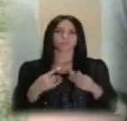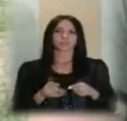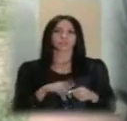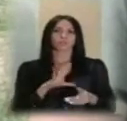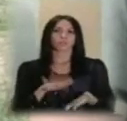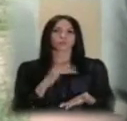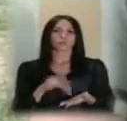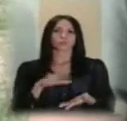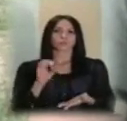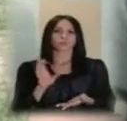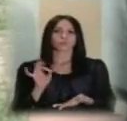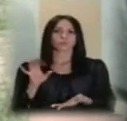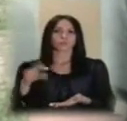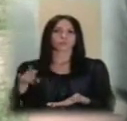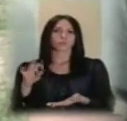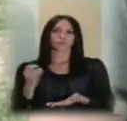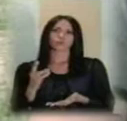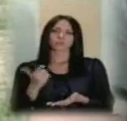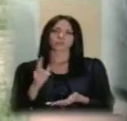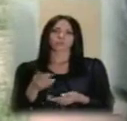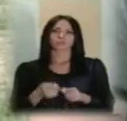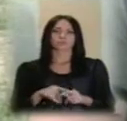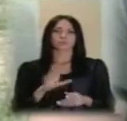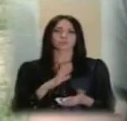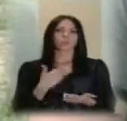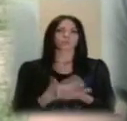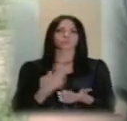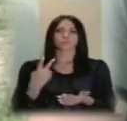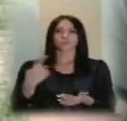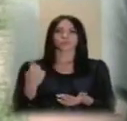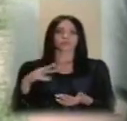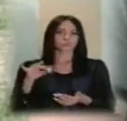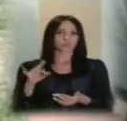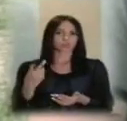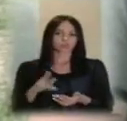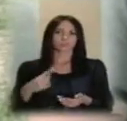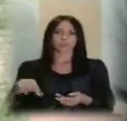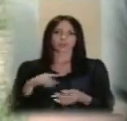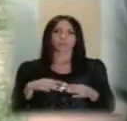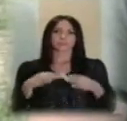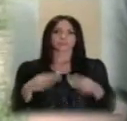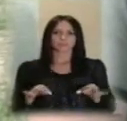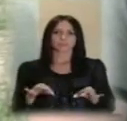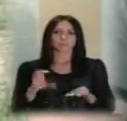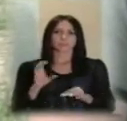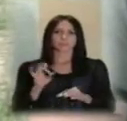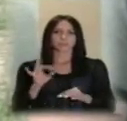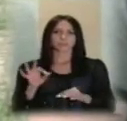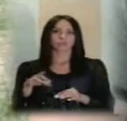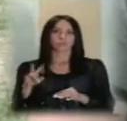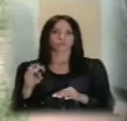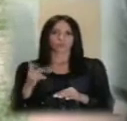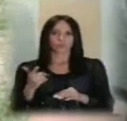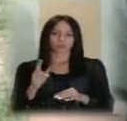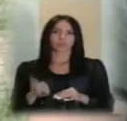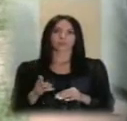Северодонецьк, якраз це було десь 21, здається, липня. Ми звільнили місто Северодонецьк. Жителі нас дуже тепло